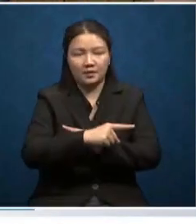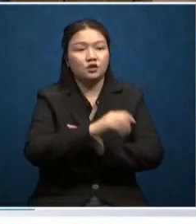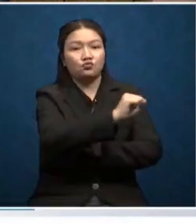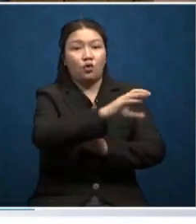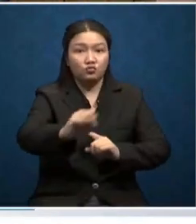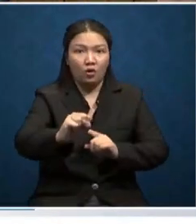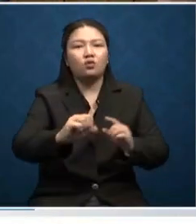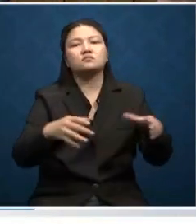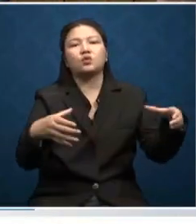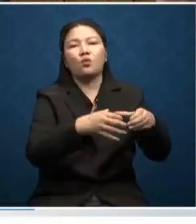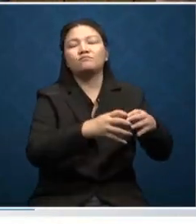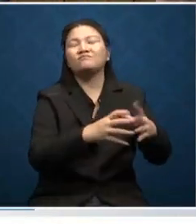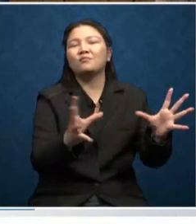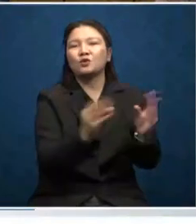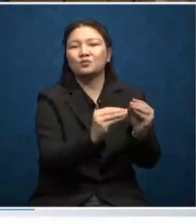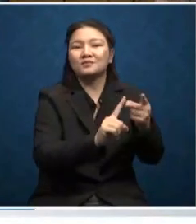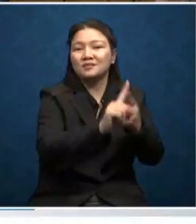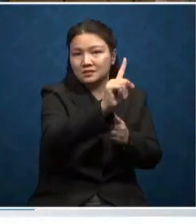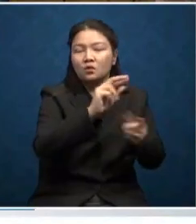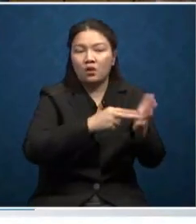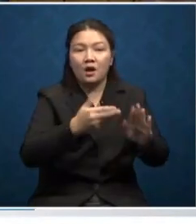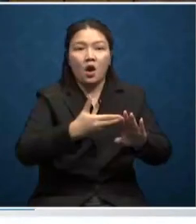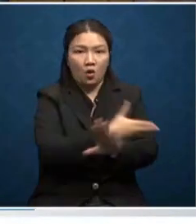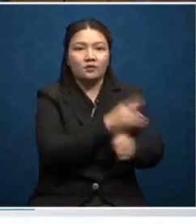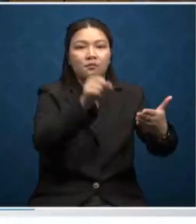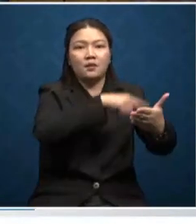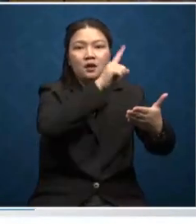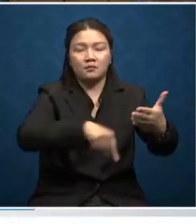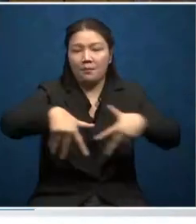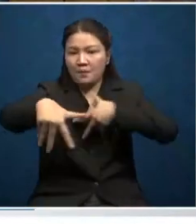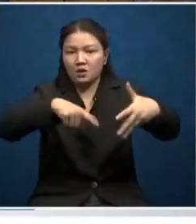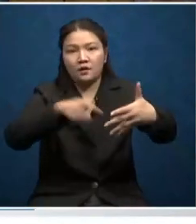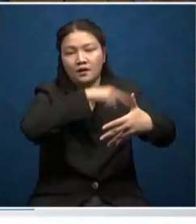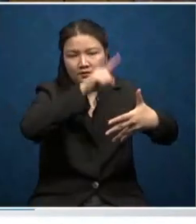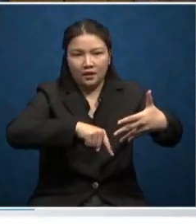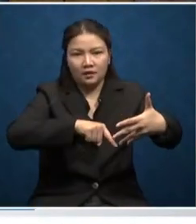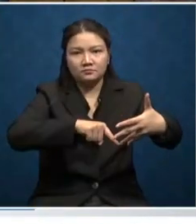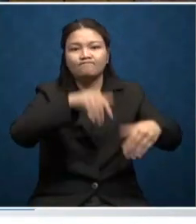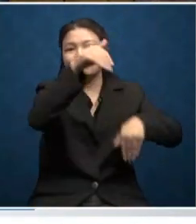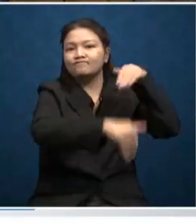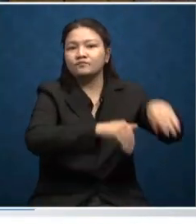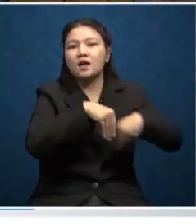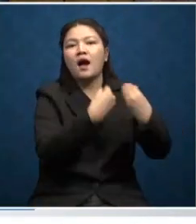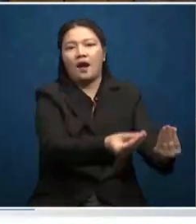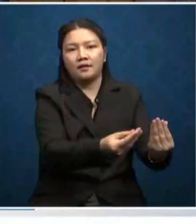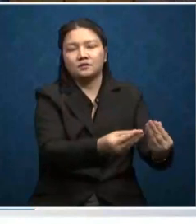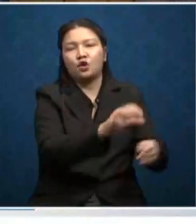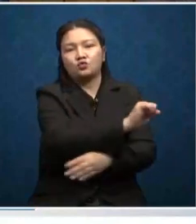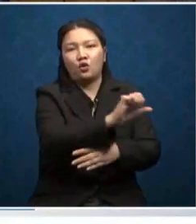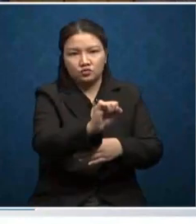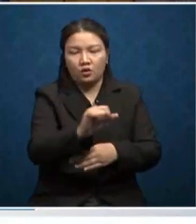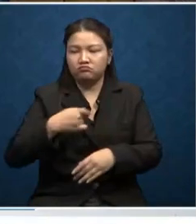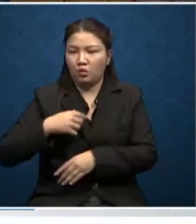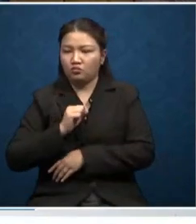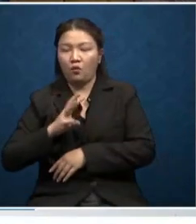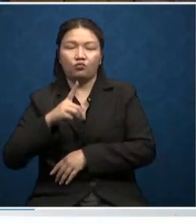1ที่เขมาจากการเลือกตั้งของประชาชนโดยตรงไม่ว่าเราจะชอบหรือไม่ชอบก็